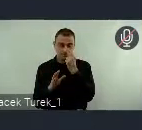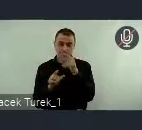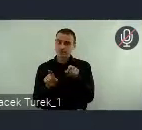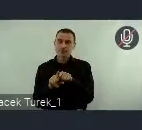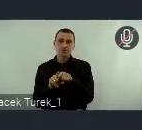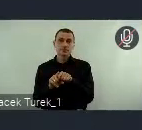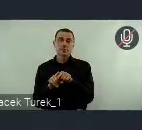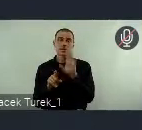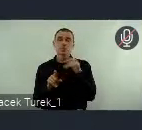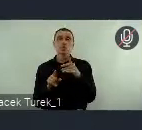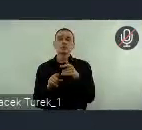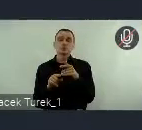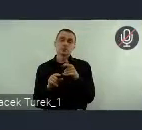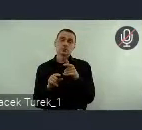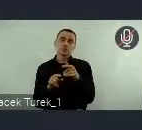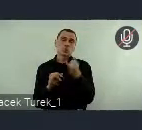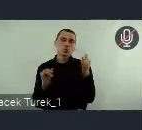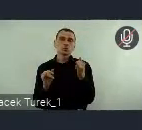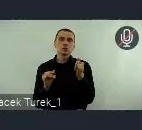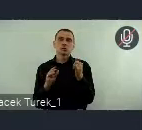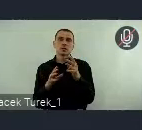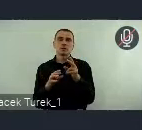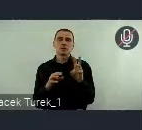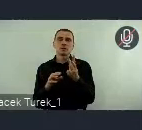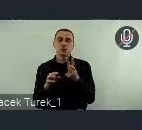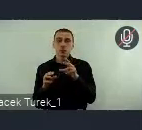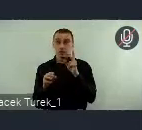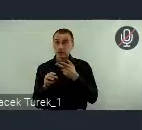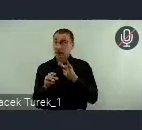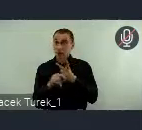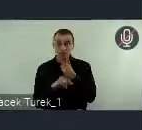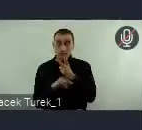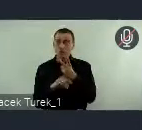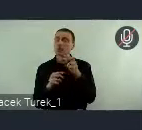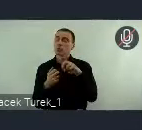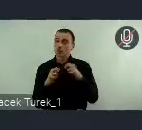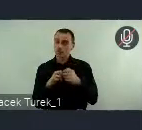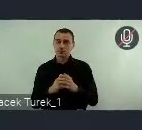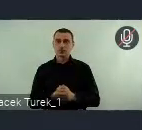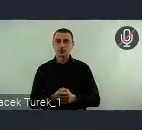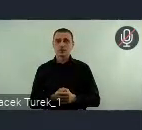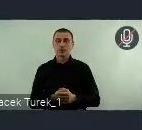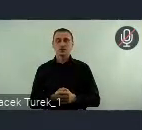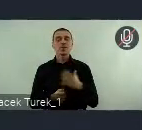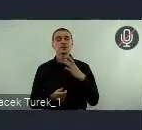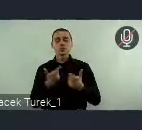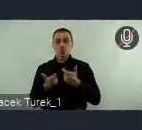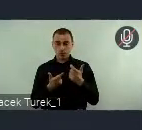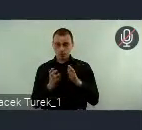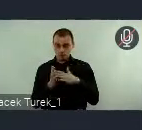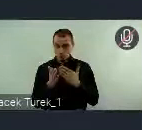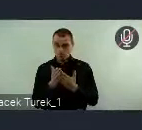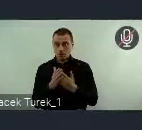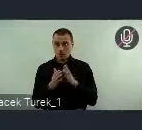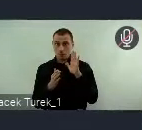jest niedostępny natomiast znowu dobra praktyka by była taka jeśli już wyjeżdżacie coś społecznościowych To lepiej w takich które są dostępne